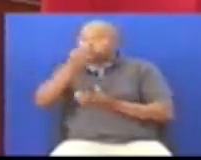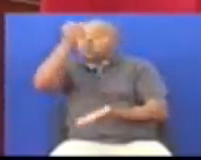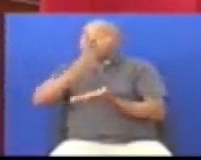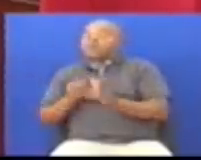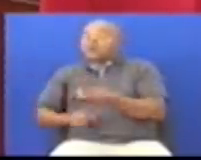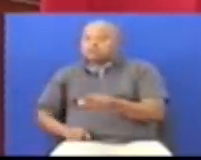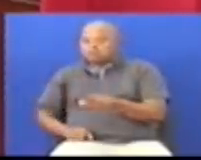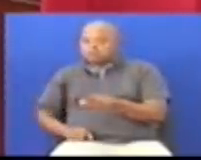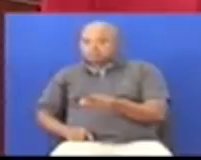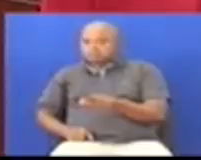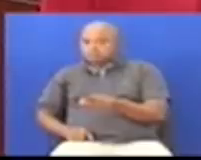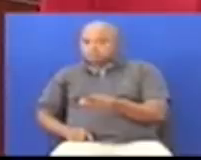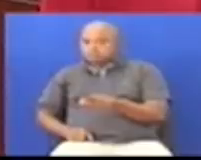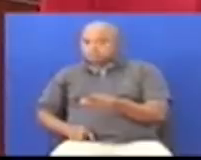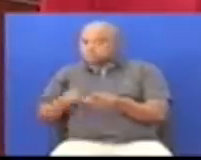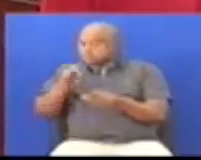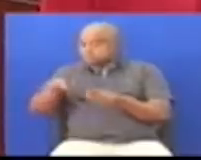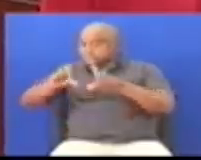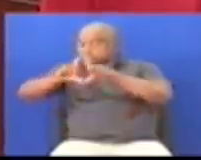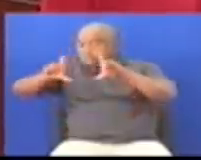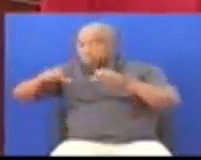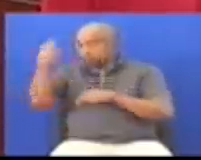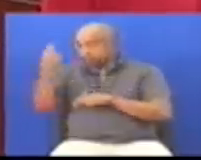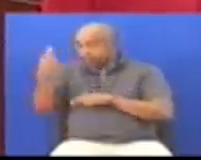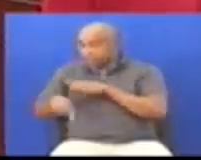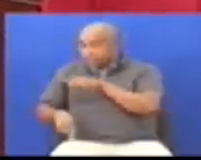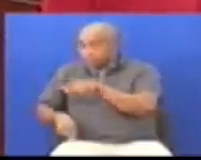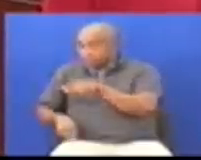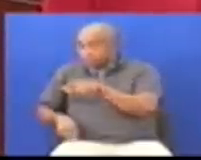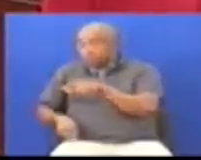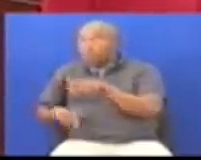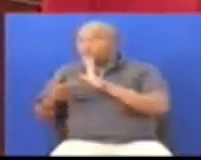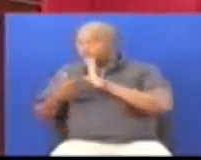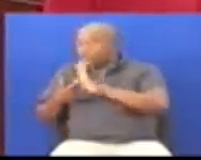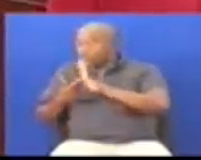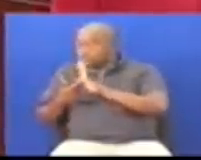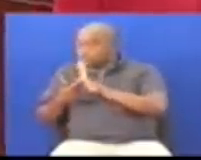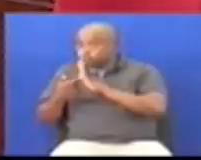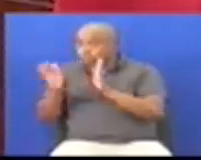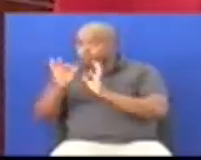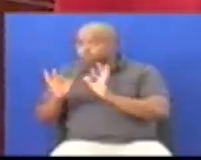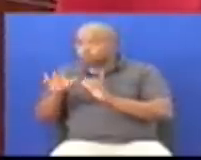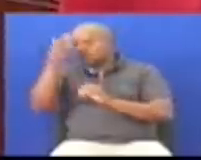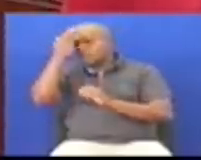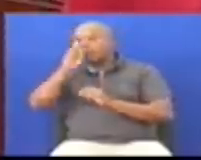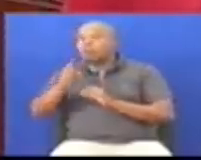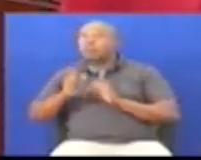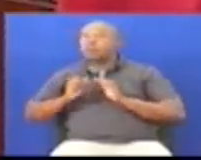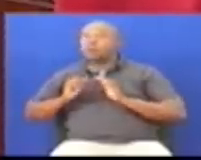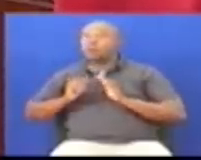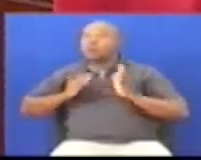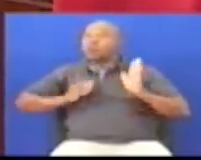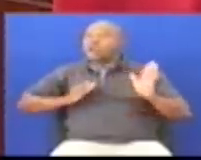kuitambua national identification, tutajua kuna wakimbizi wangapi